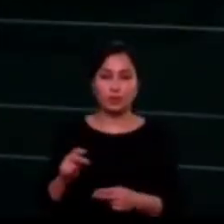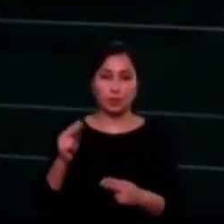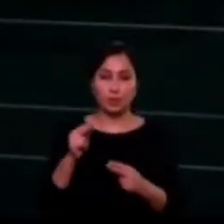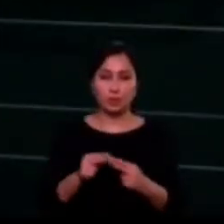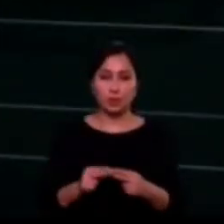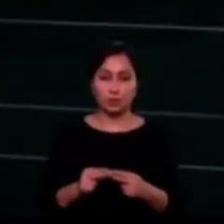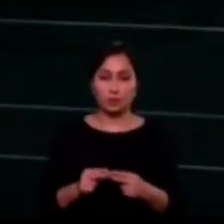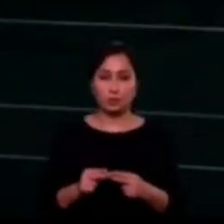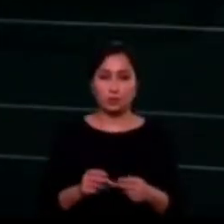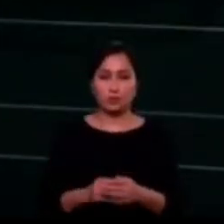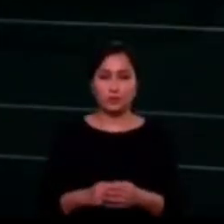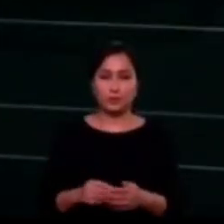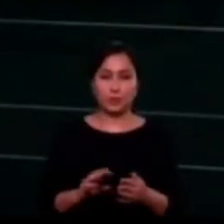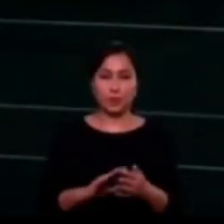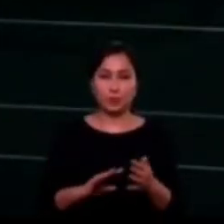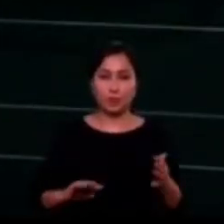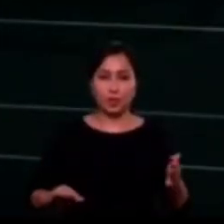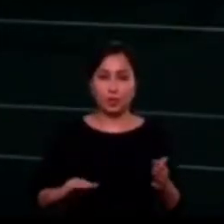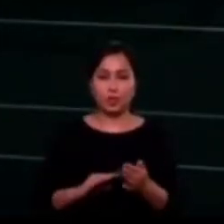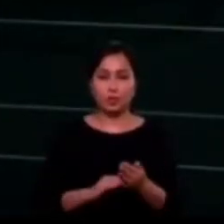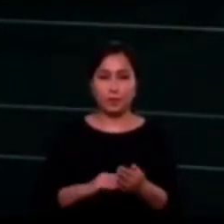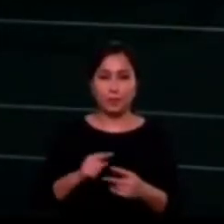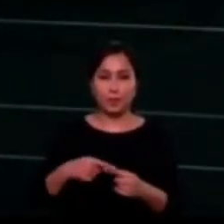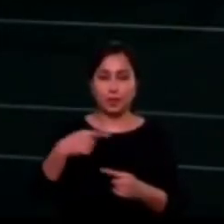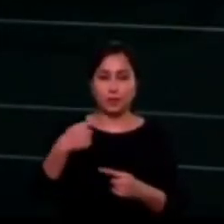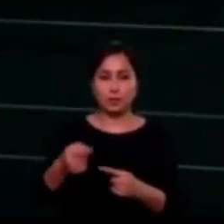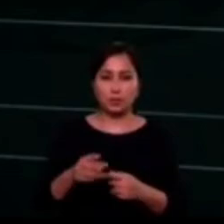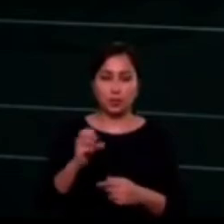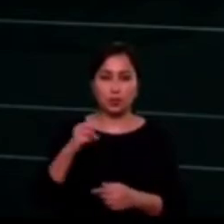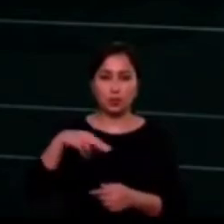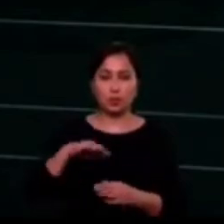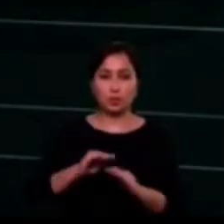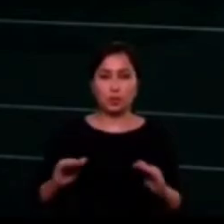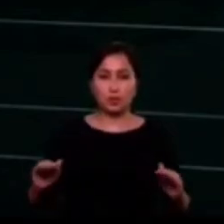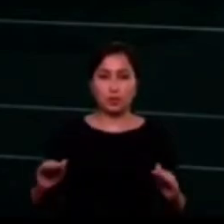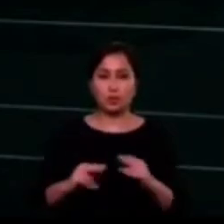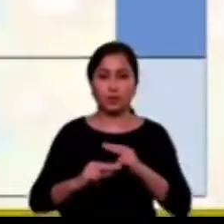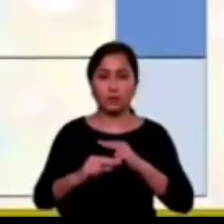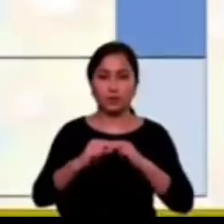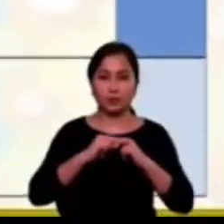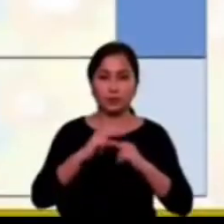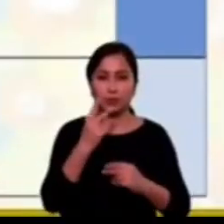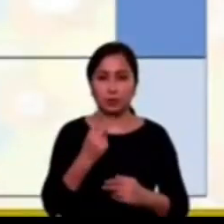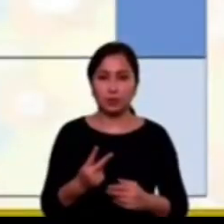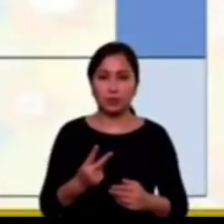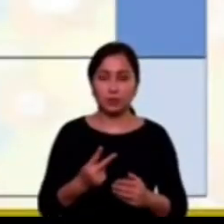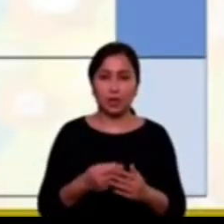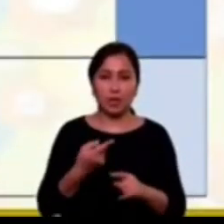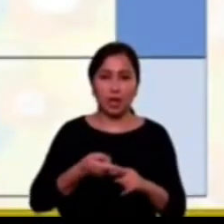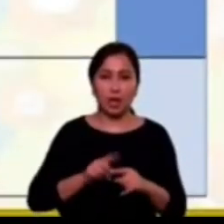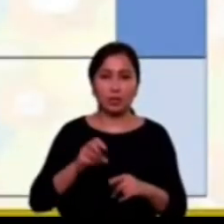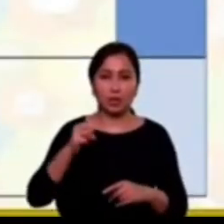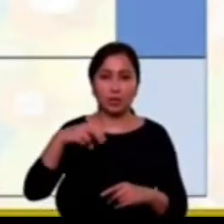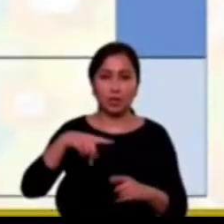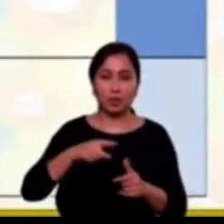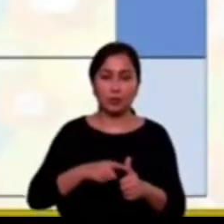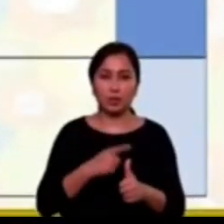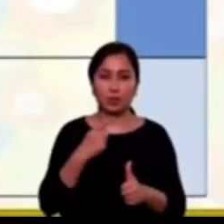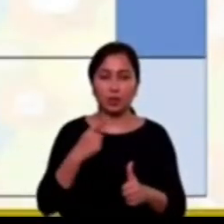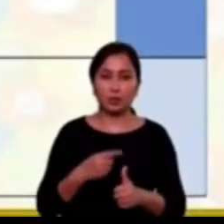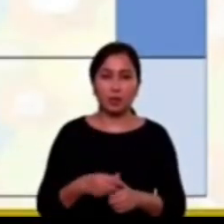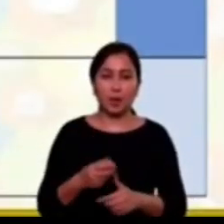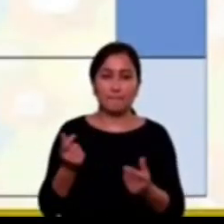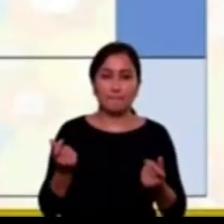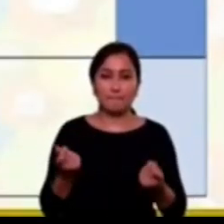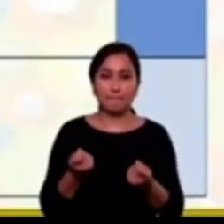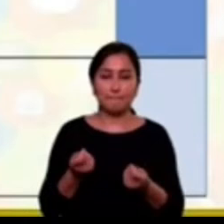Закончили? Продолжаем. Следующий элемент, ребята, посмотрите внимательно. Этот элемент называется